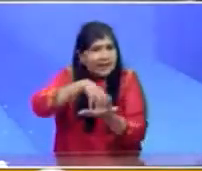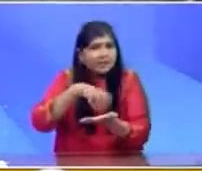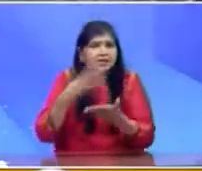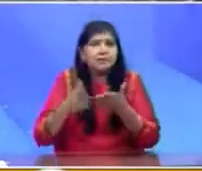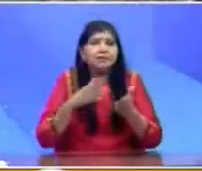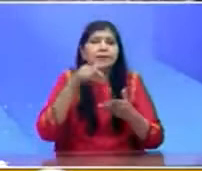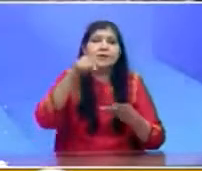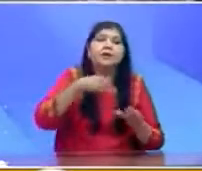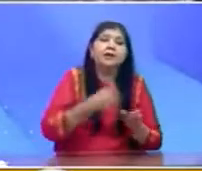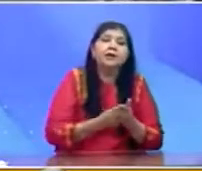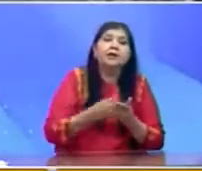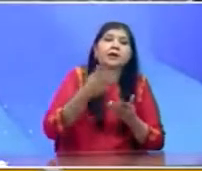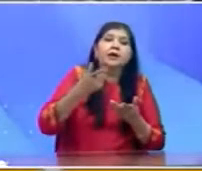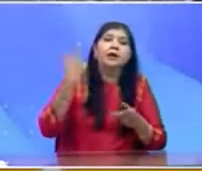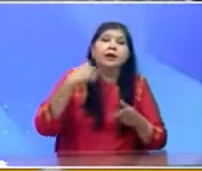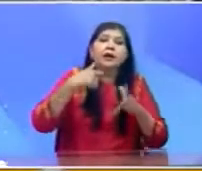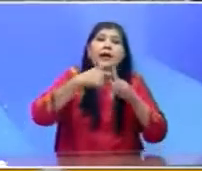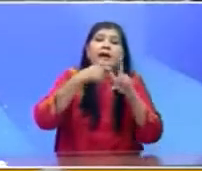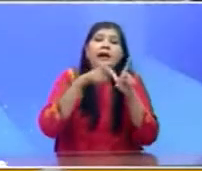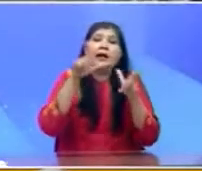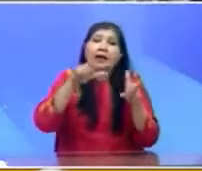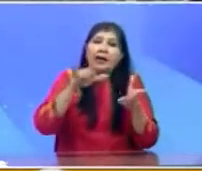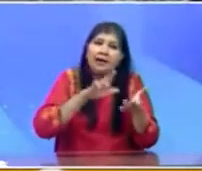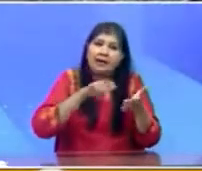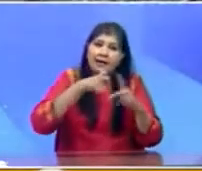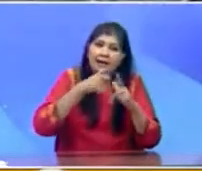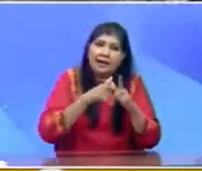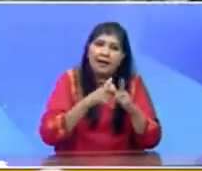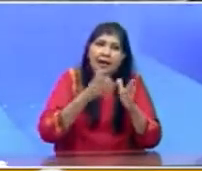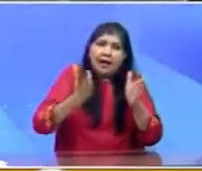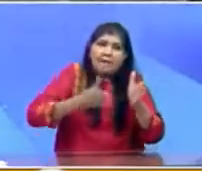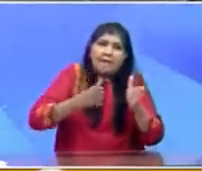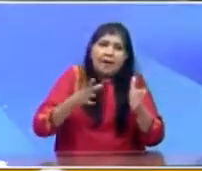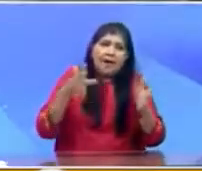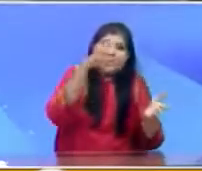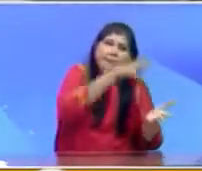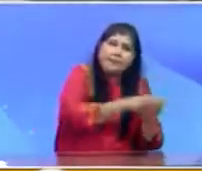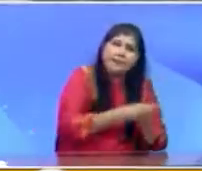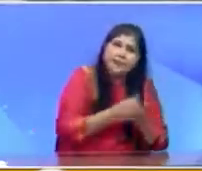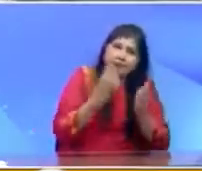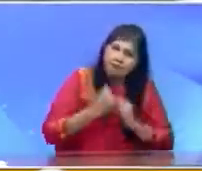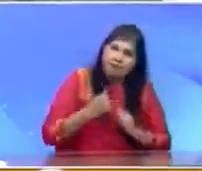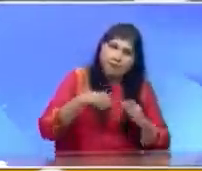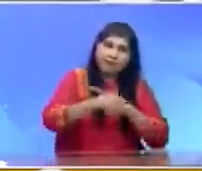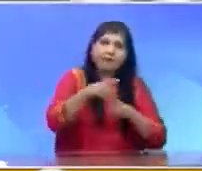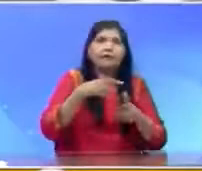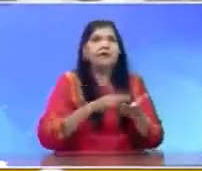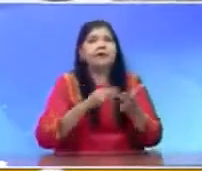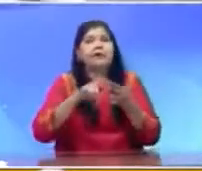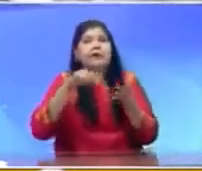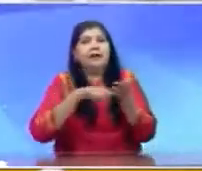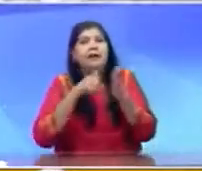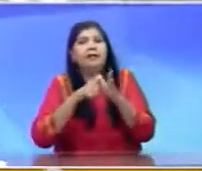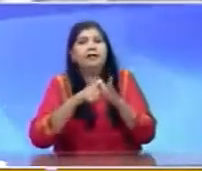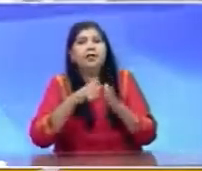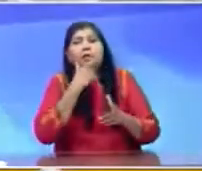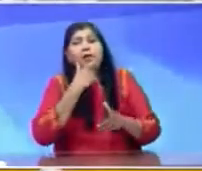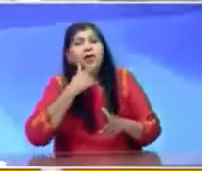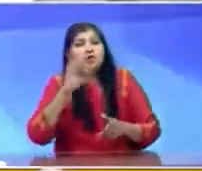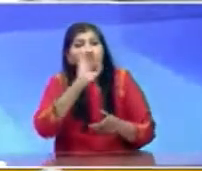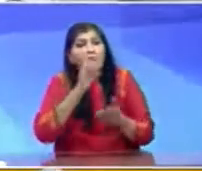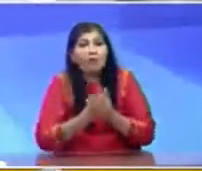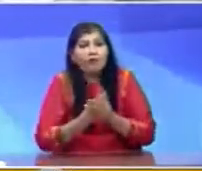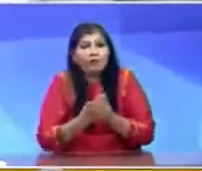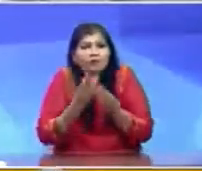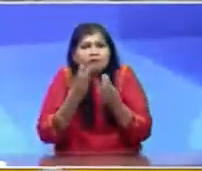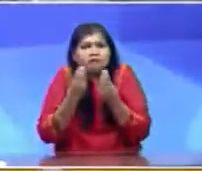पर कालका मेल में सवार होकर नेताजी सुभाष ब्रिटिश अफसरों को चकमा